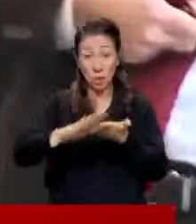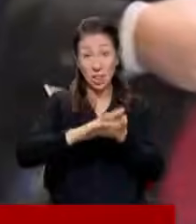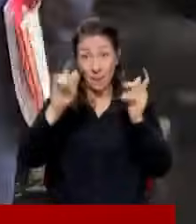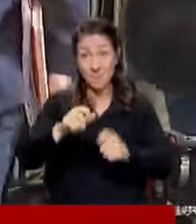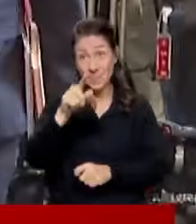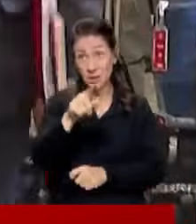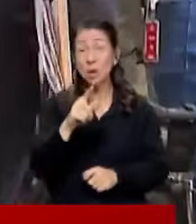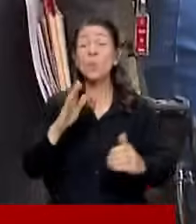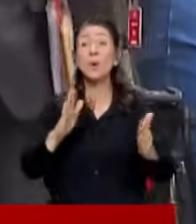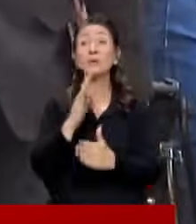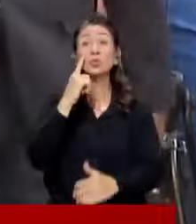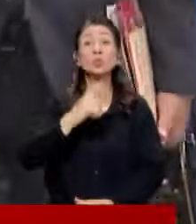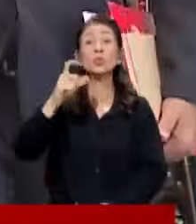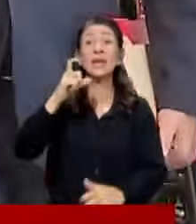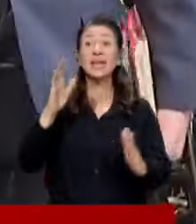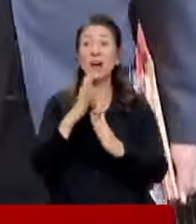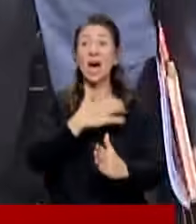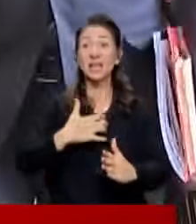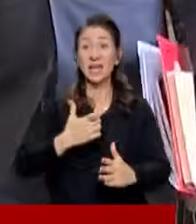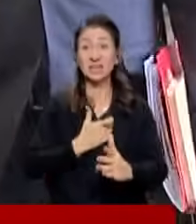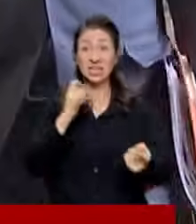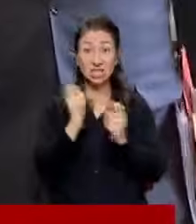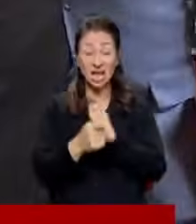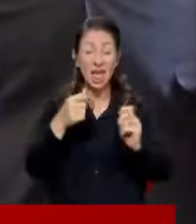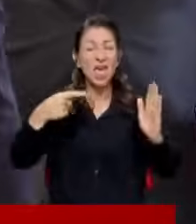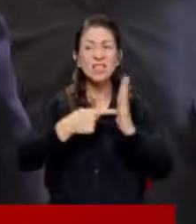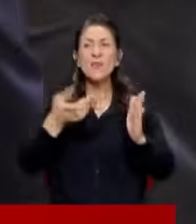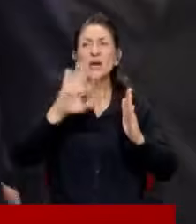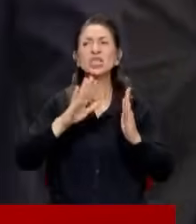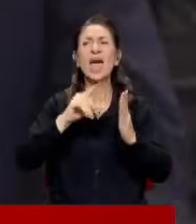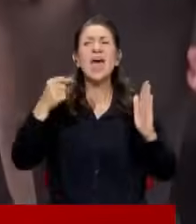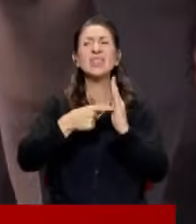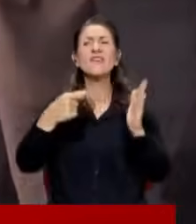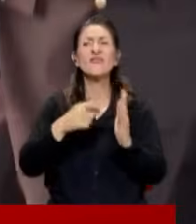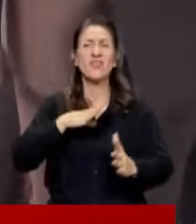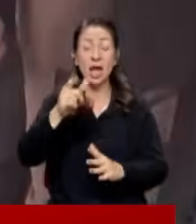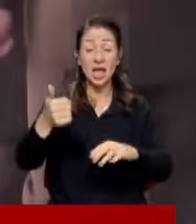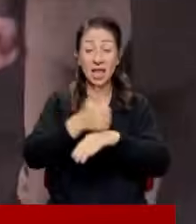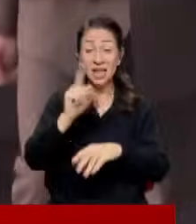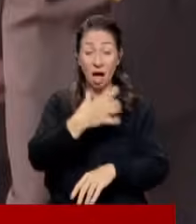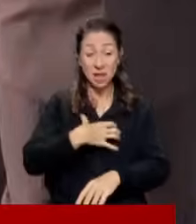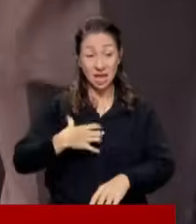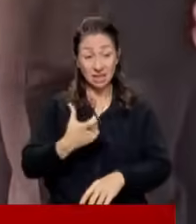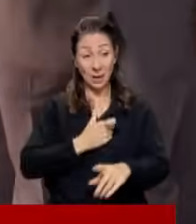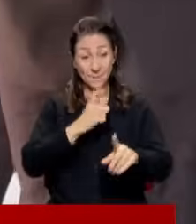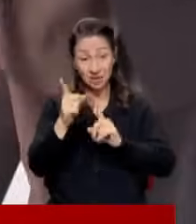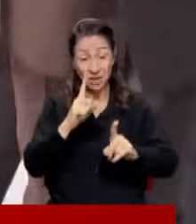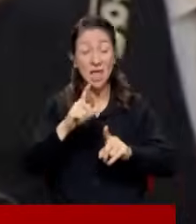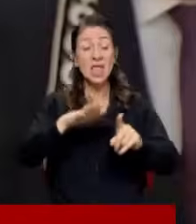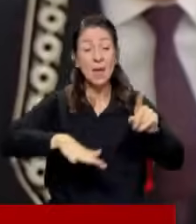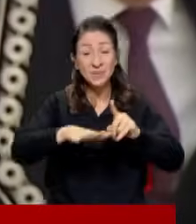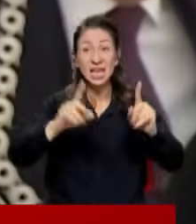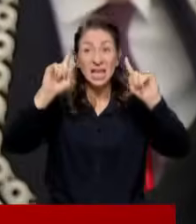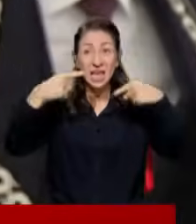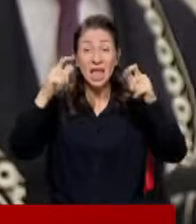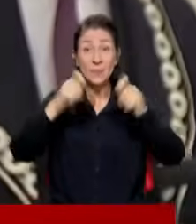yapmak. Muhalefet, Cumhur İttifakı'nın anayasa değişikliği hedefinin altında başka amaçlar var diyor. İktidar, Anayasa Mahkemesi'nin yapısı ve yetkileriyle